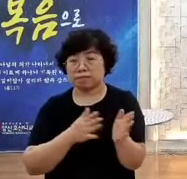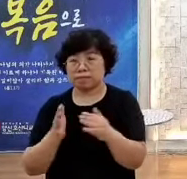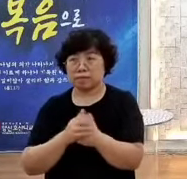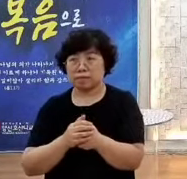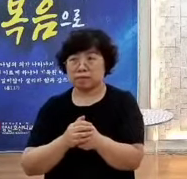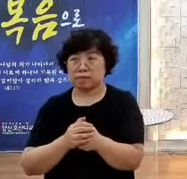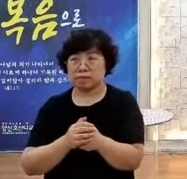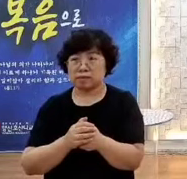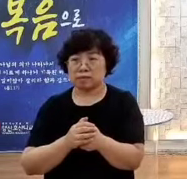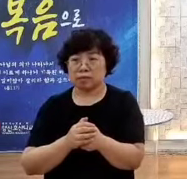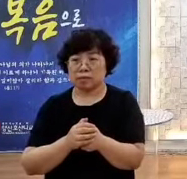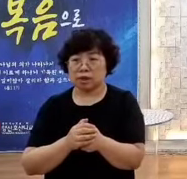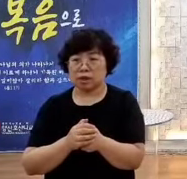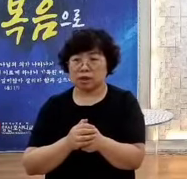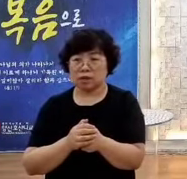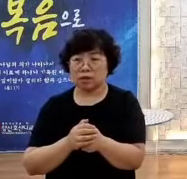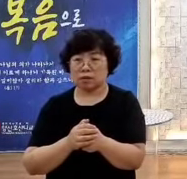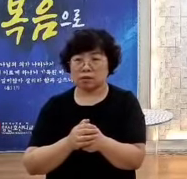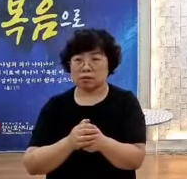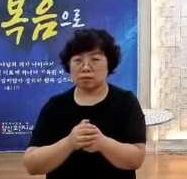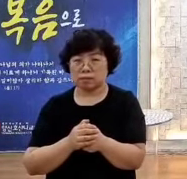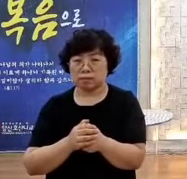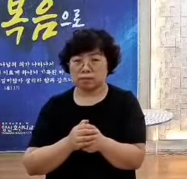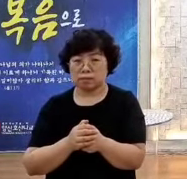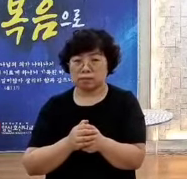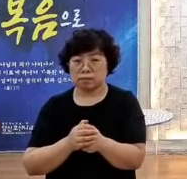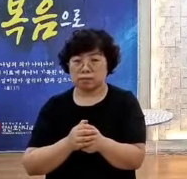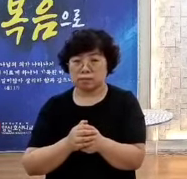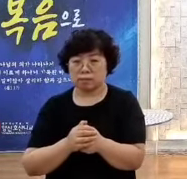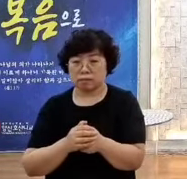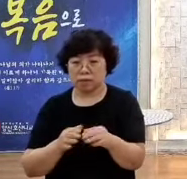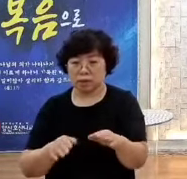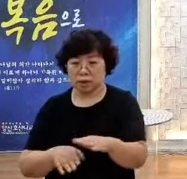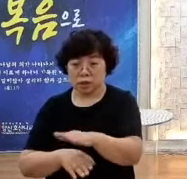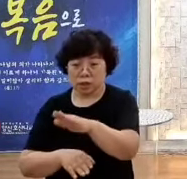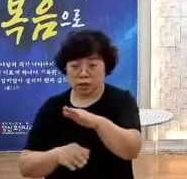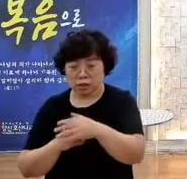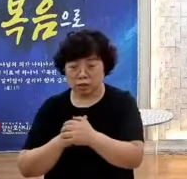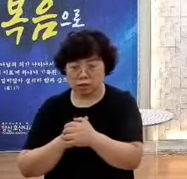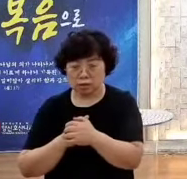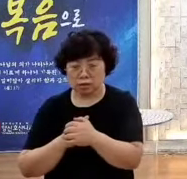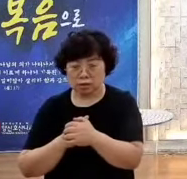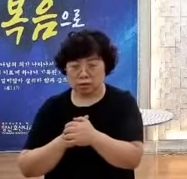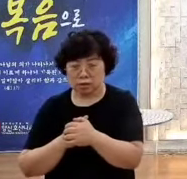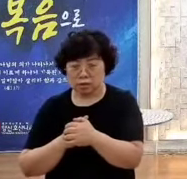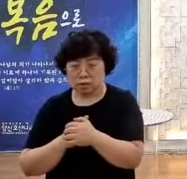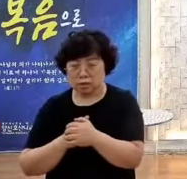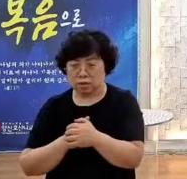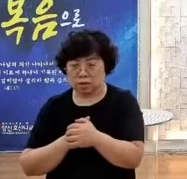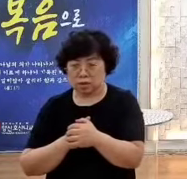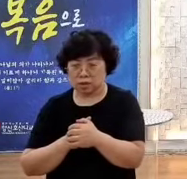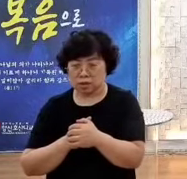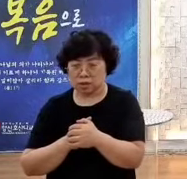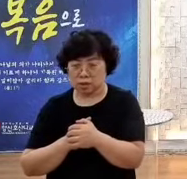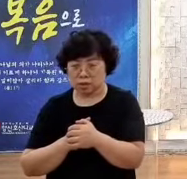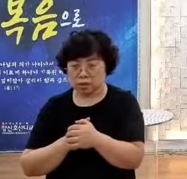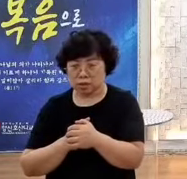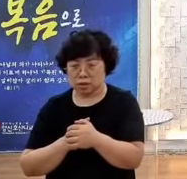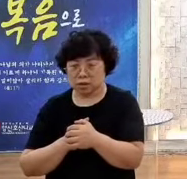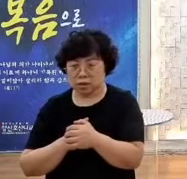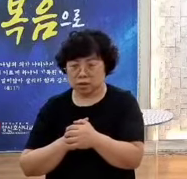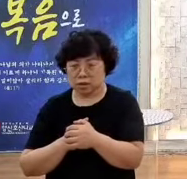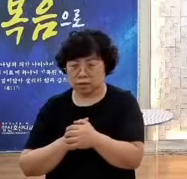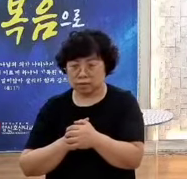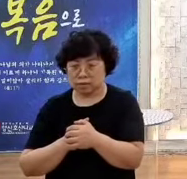우리의 어떤 행위로도 이거 한 거 아니다라는 거예요. 우리에게는 어떤 근거도 없다는 것을 로마서는 계속해서 강조하고 있는